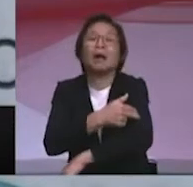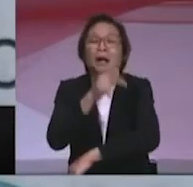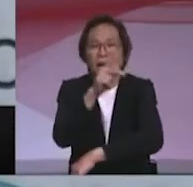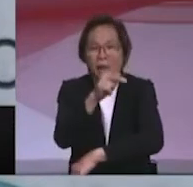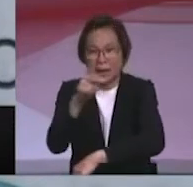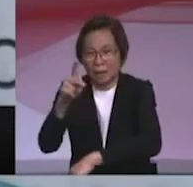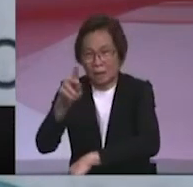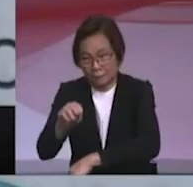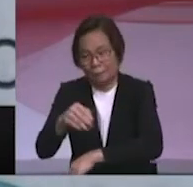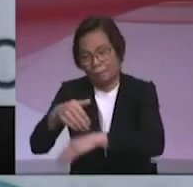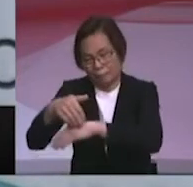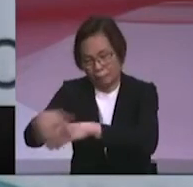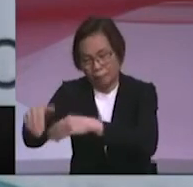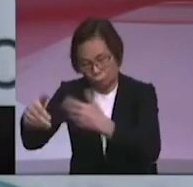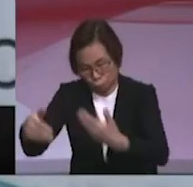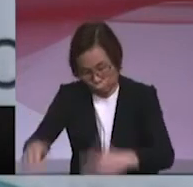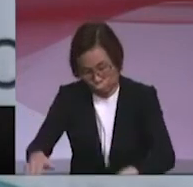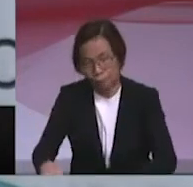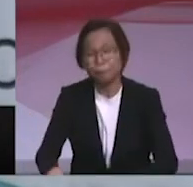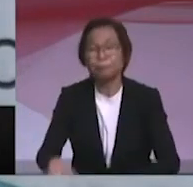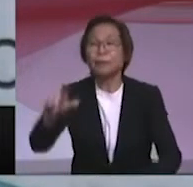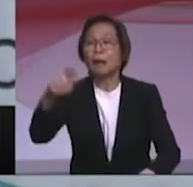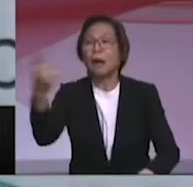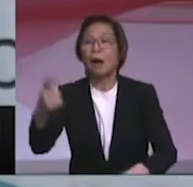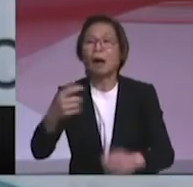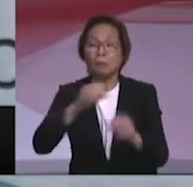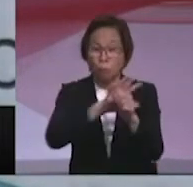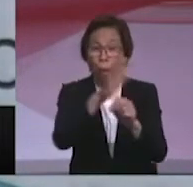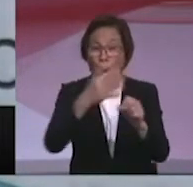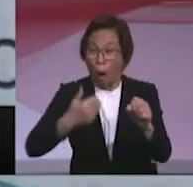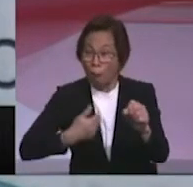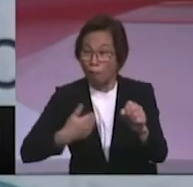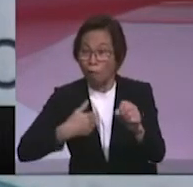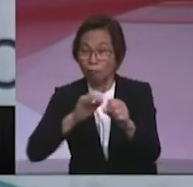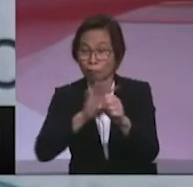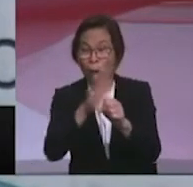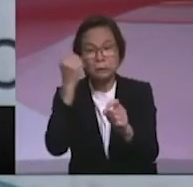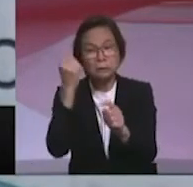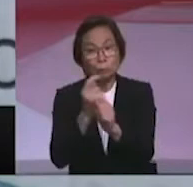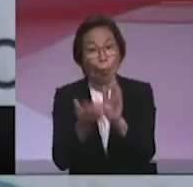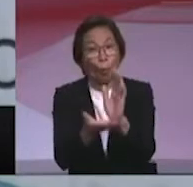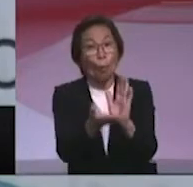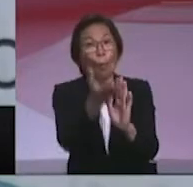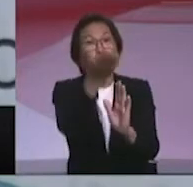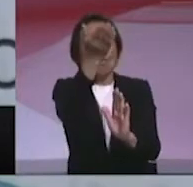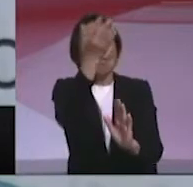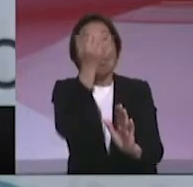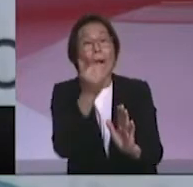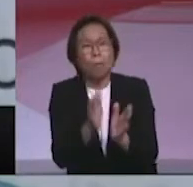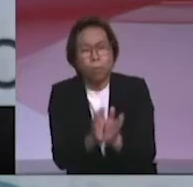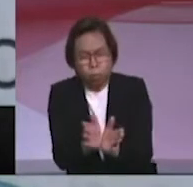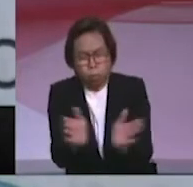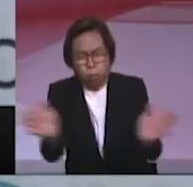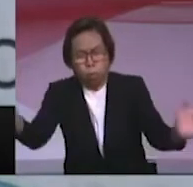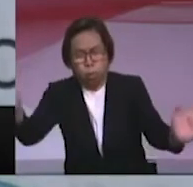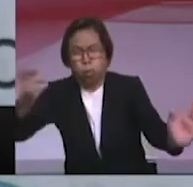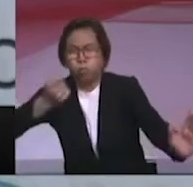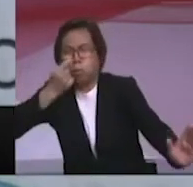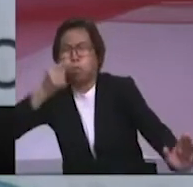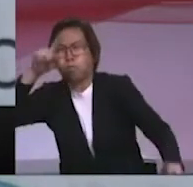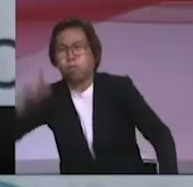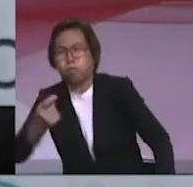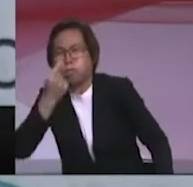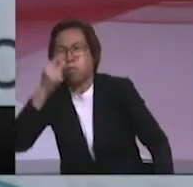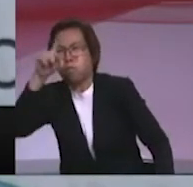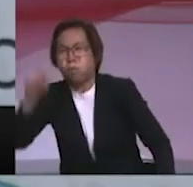Kesihatan Malaysia. Selain itu, jumlah kes positif dijangka akan kekal tinggi susulan perluasan saringan COVID-19 di